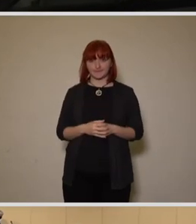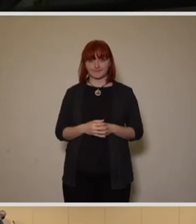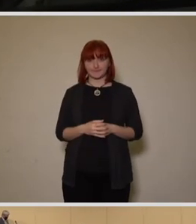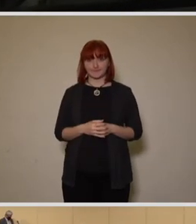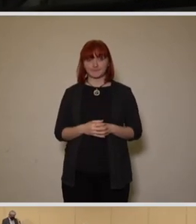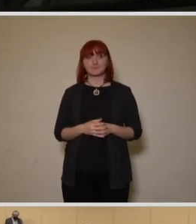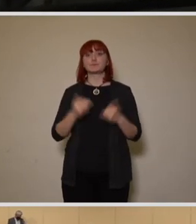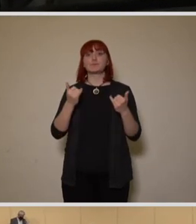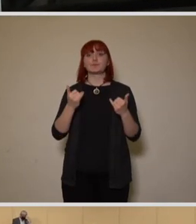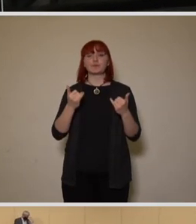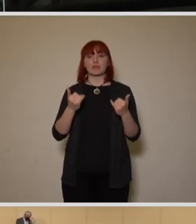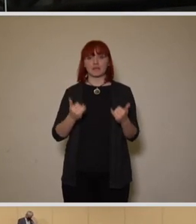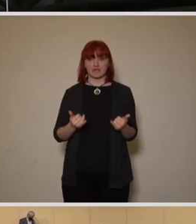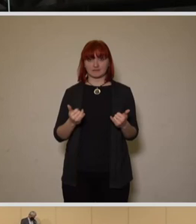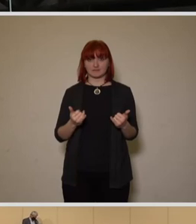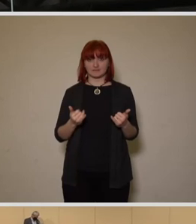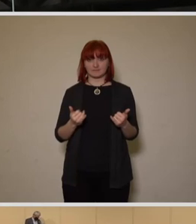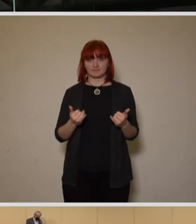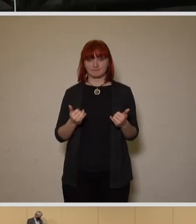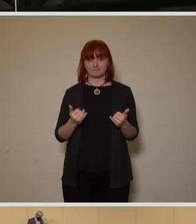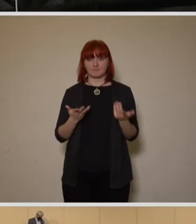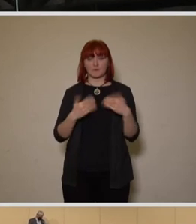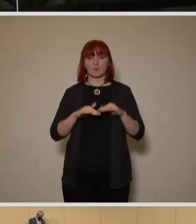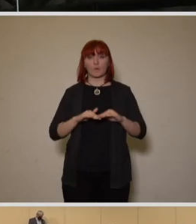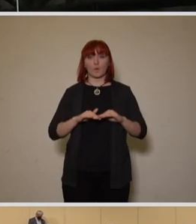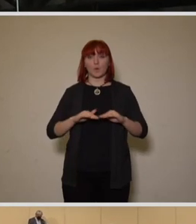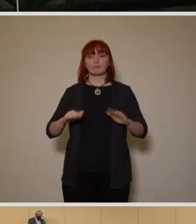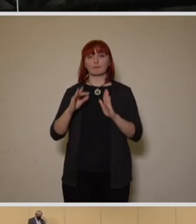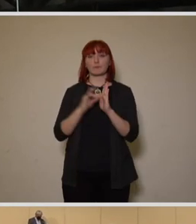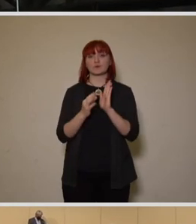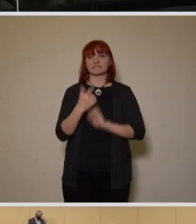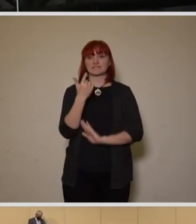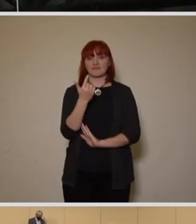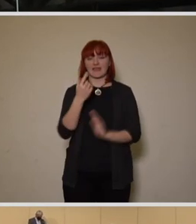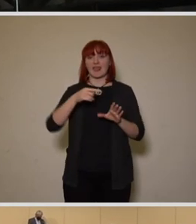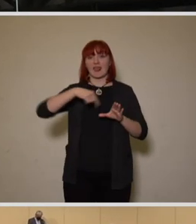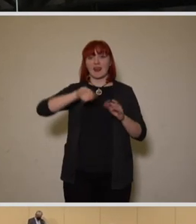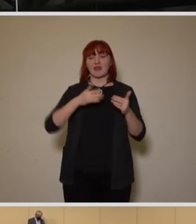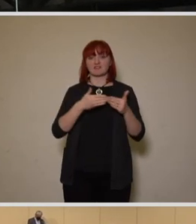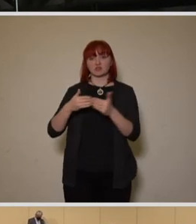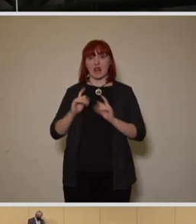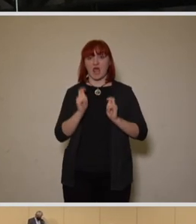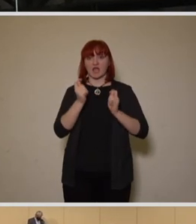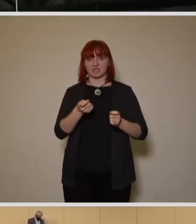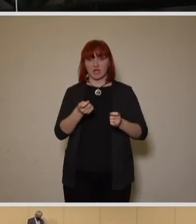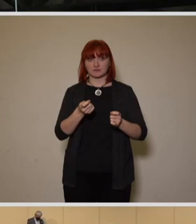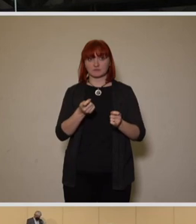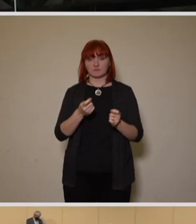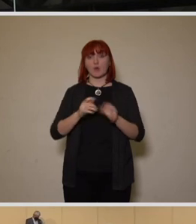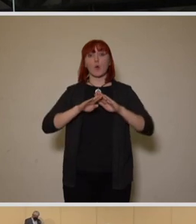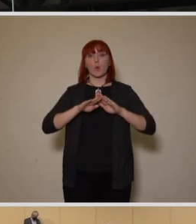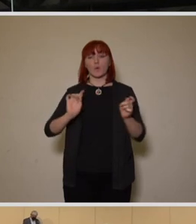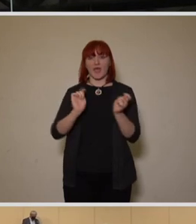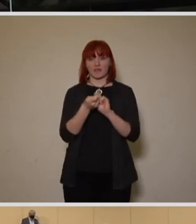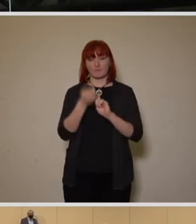ich komme damit zum ursprünglichen Punkt 2 des interfraktionellen Antrags ohne Änderung. Bitte